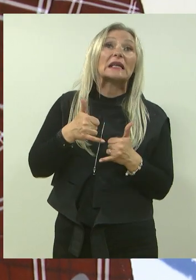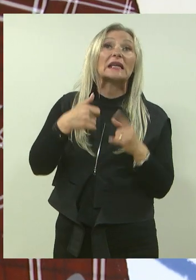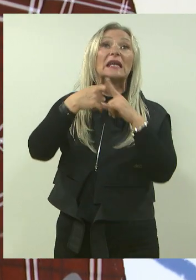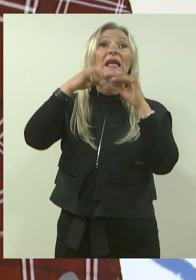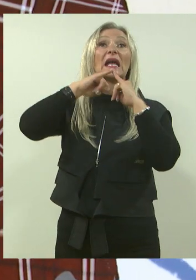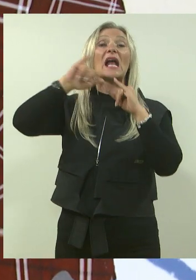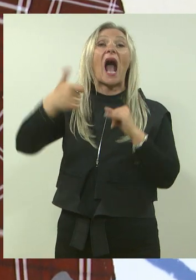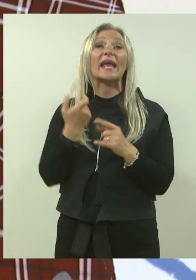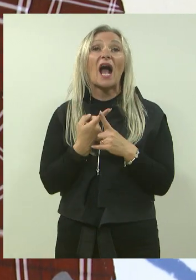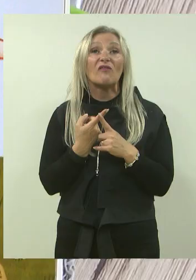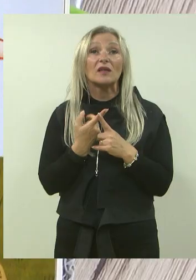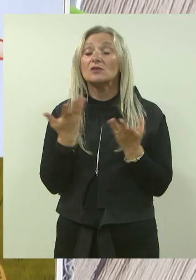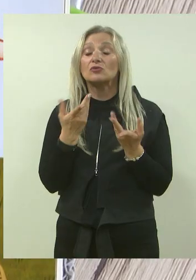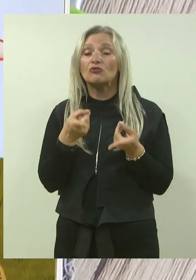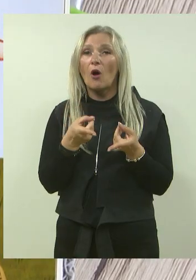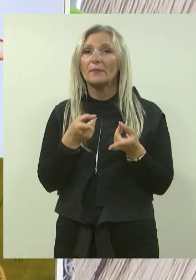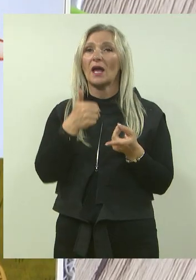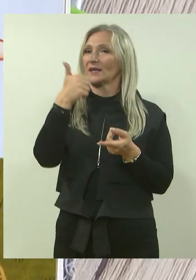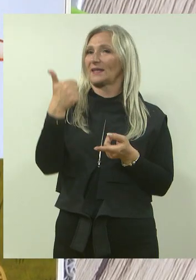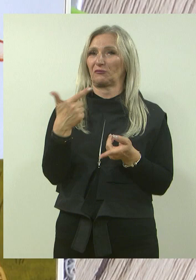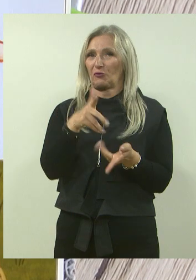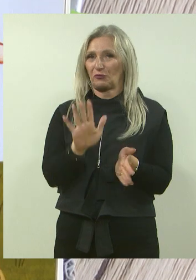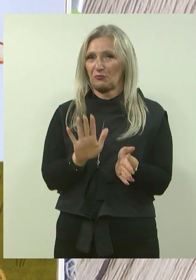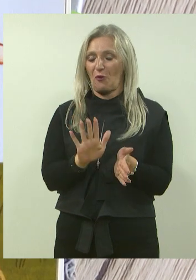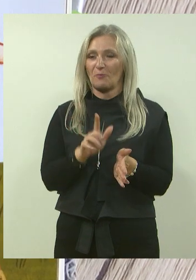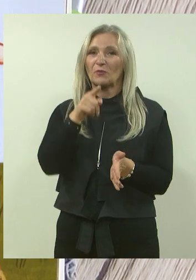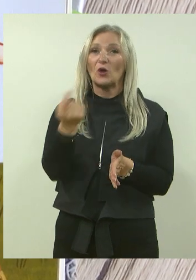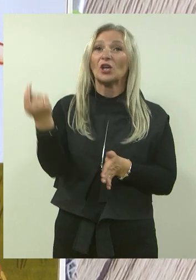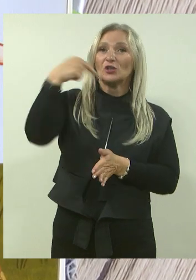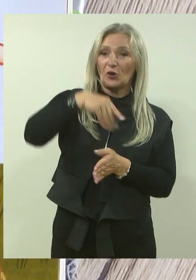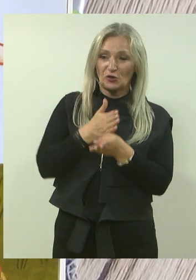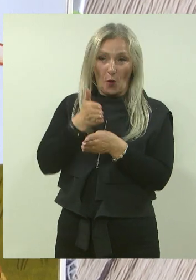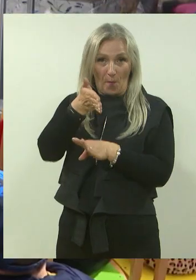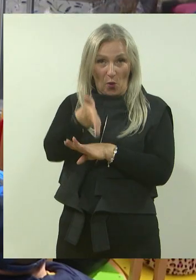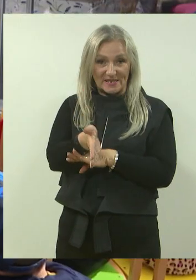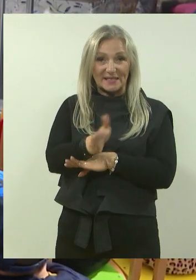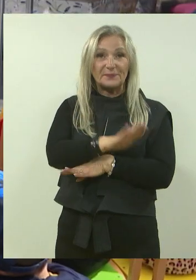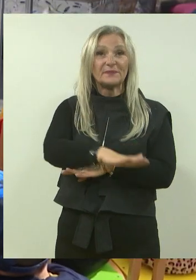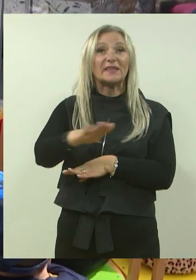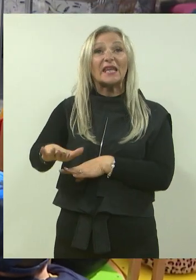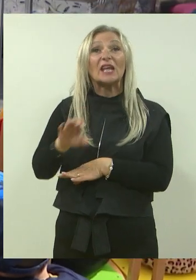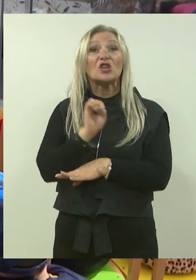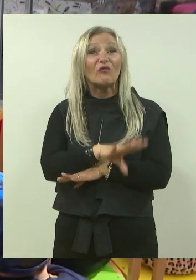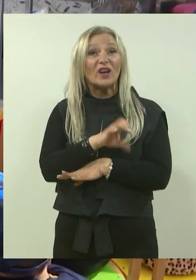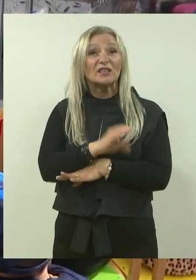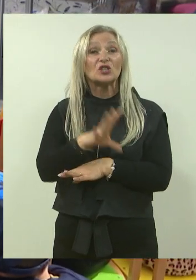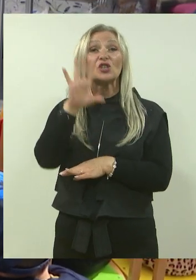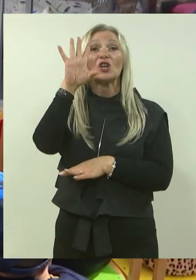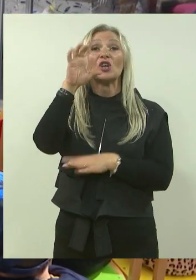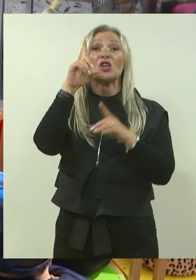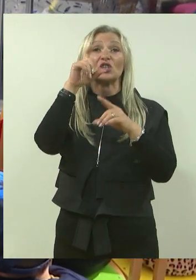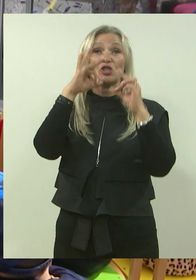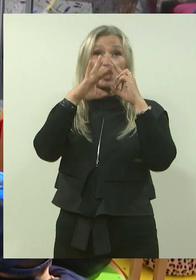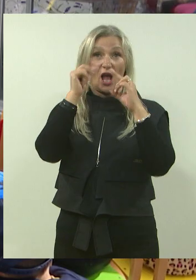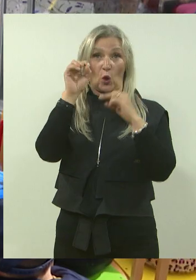ovdje kajkavci, jel tak? Tako da on je došao ovdje sad u posjet dječici u dječji vrtić Čarolija.